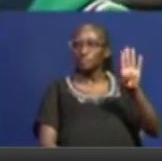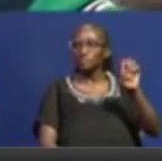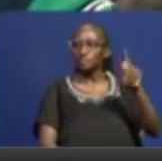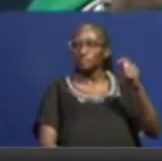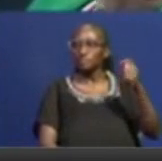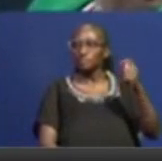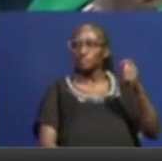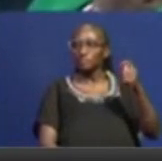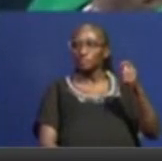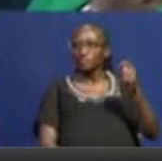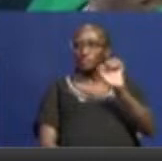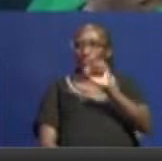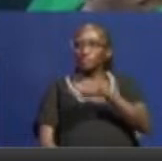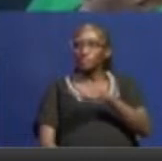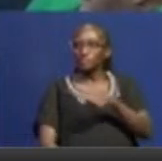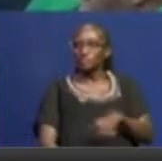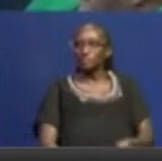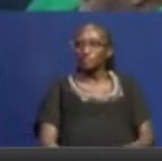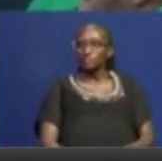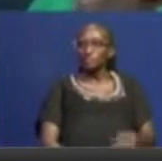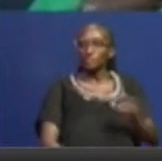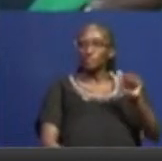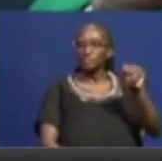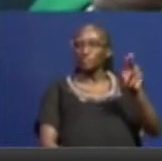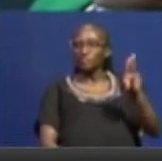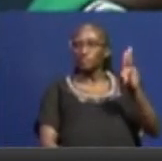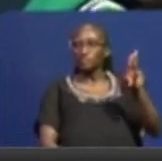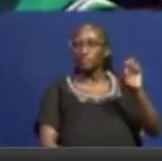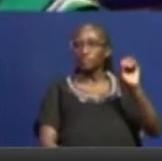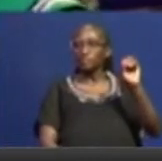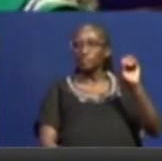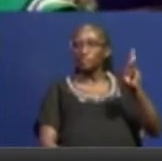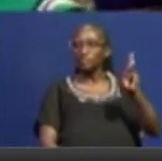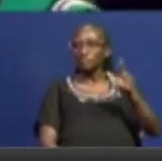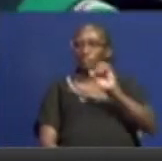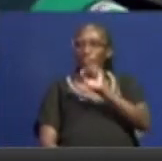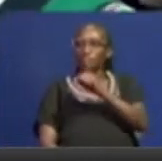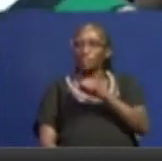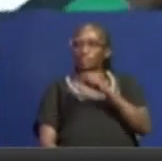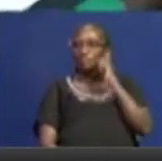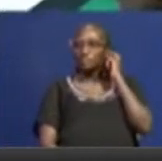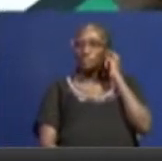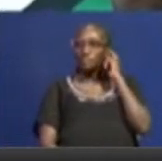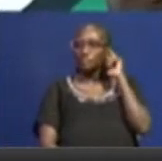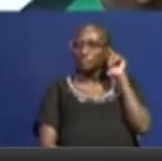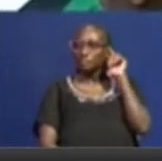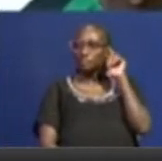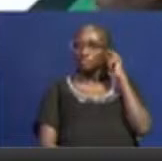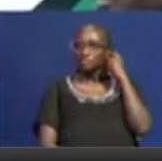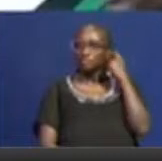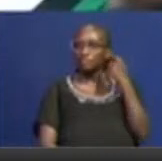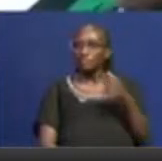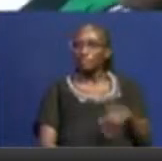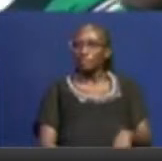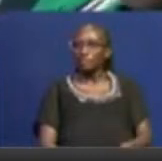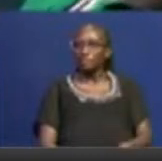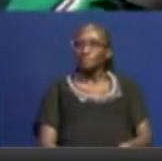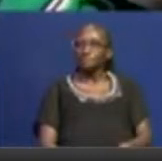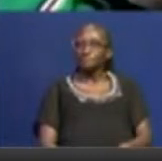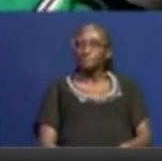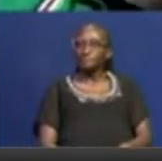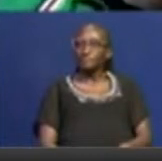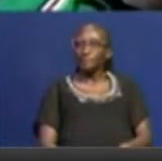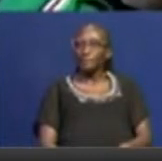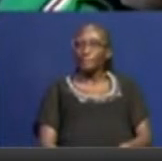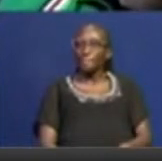Rongo Paul Abuor. Roy Sambu.